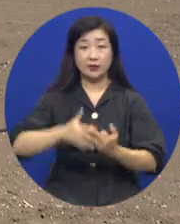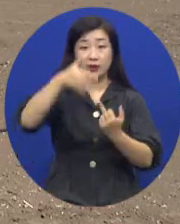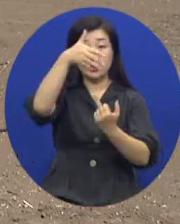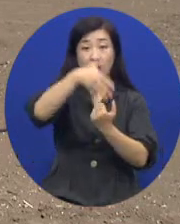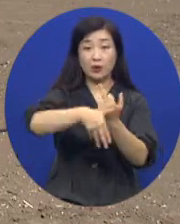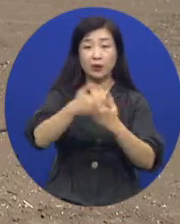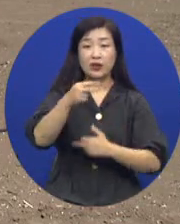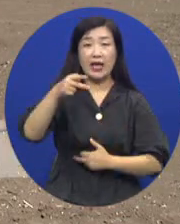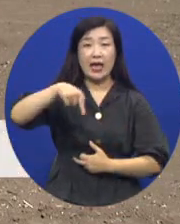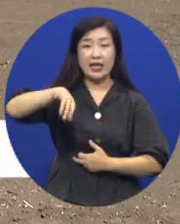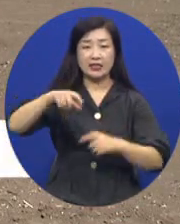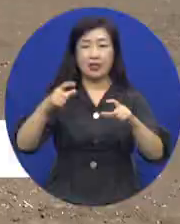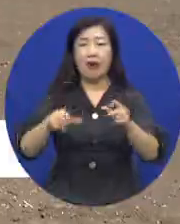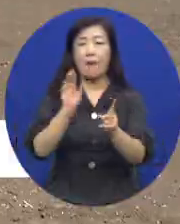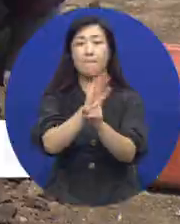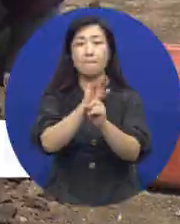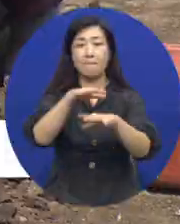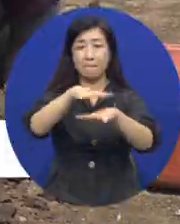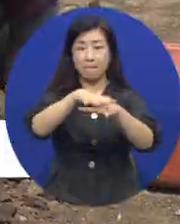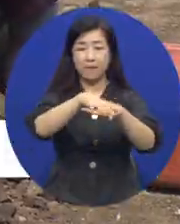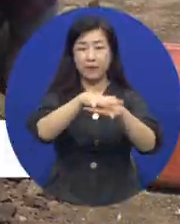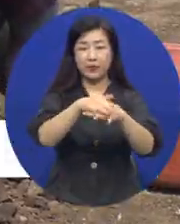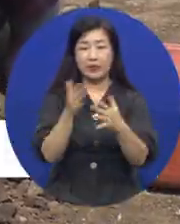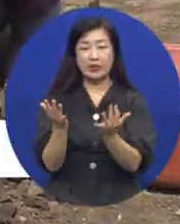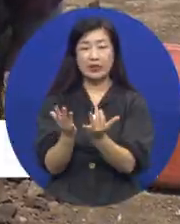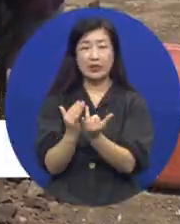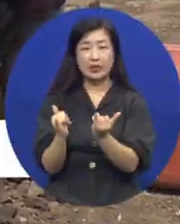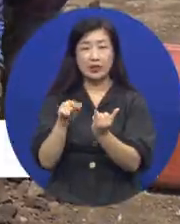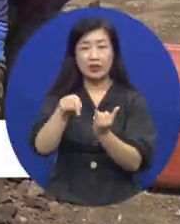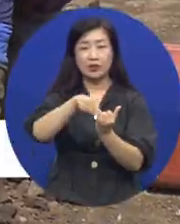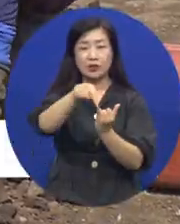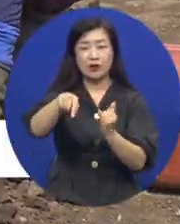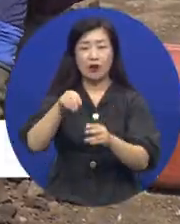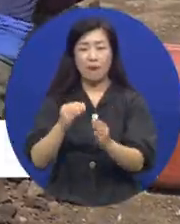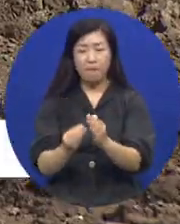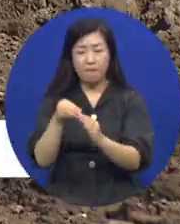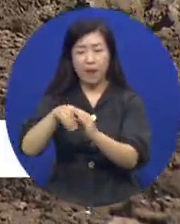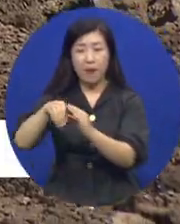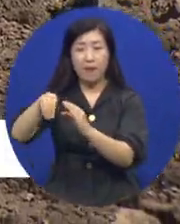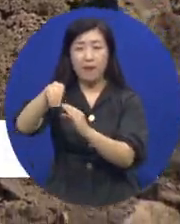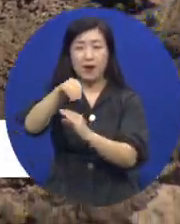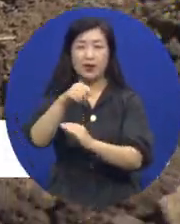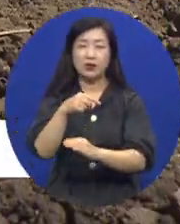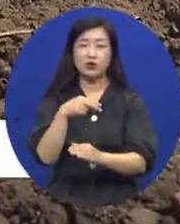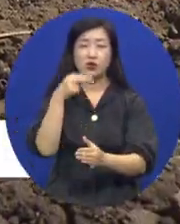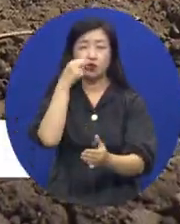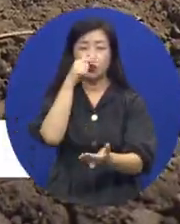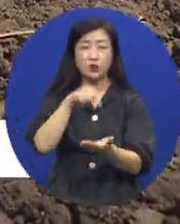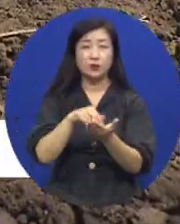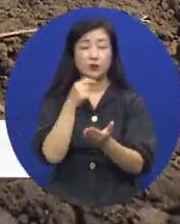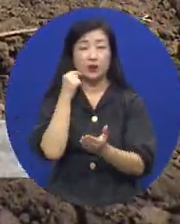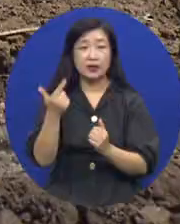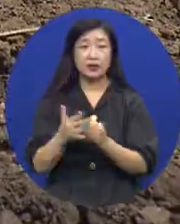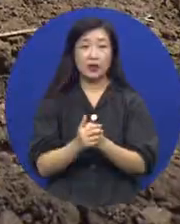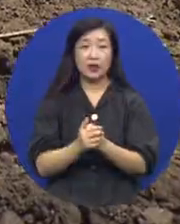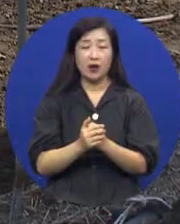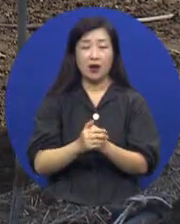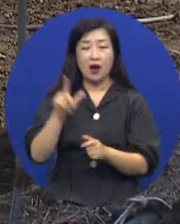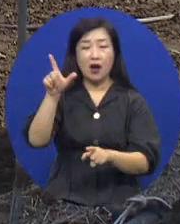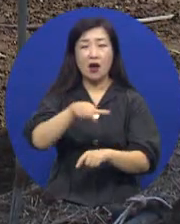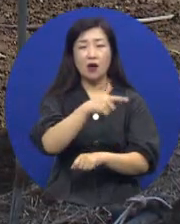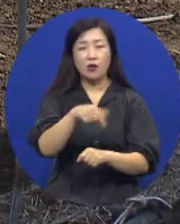서귀포시 대정읍의 한 마늘밭. 인부들이 마늘을 심느라 쉴 틈이 없습니다. 8월 말 일찌감치